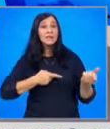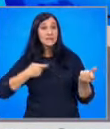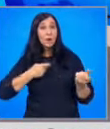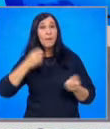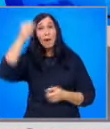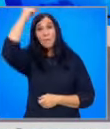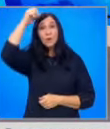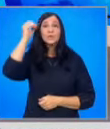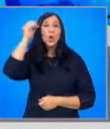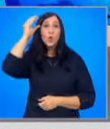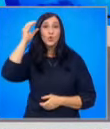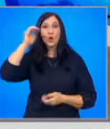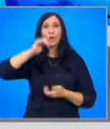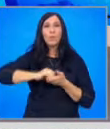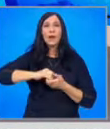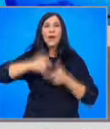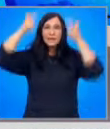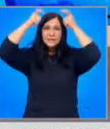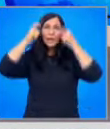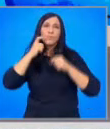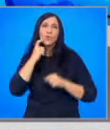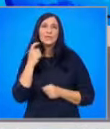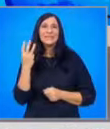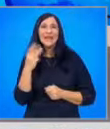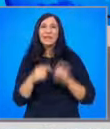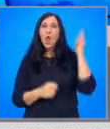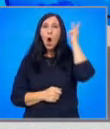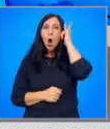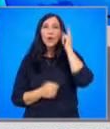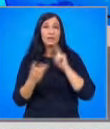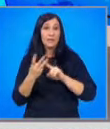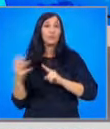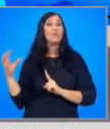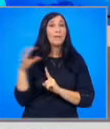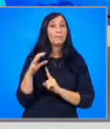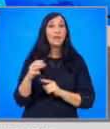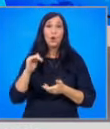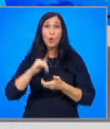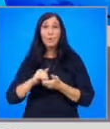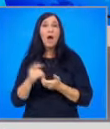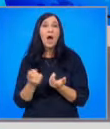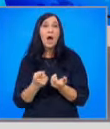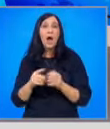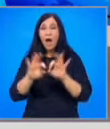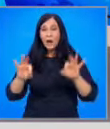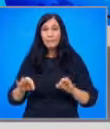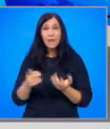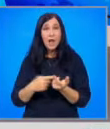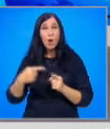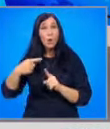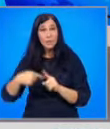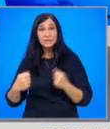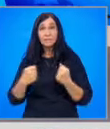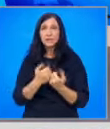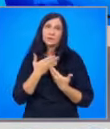Стрелба по българския културен клуб Цар Борис III в Охрид. Това е трето нападение над клуба в рамките на няколко месец. При